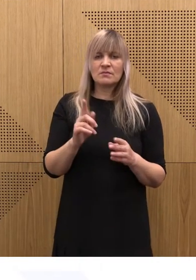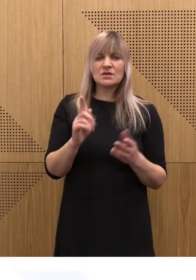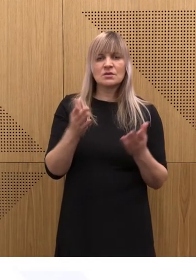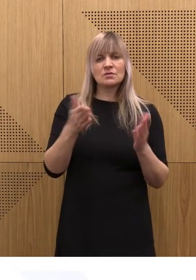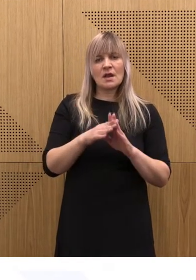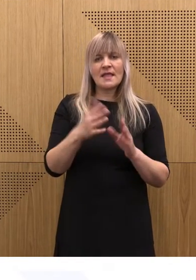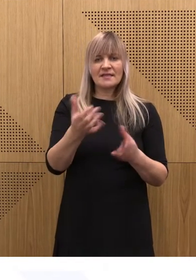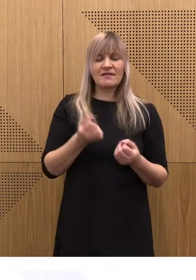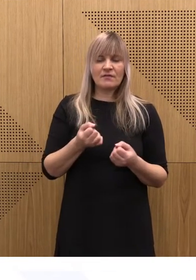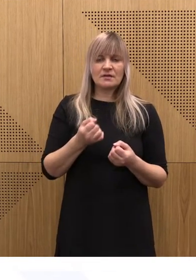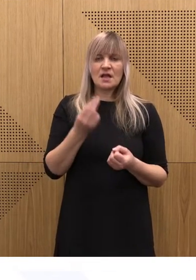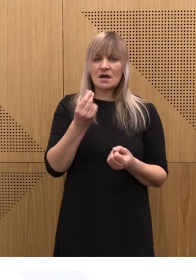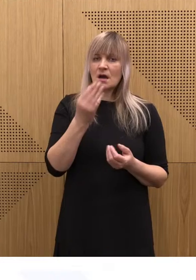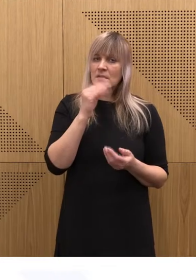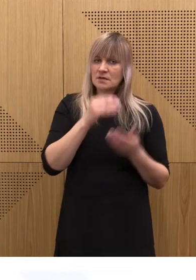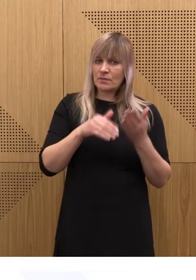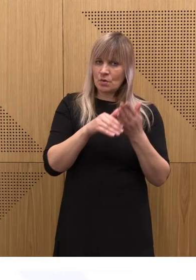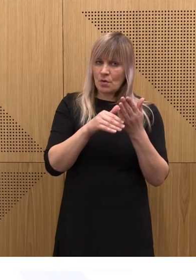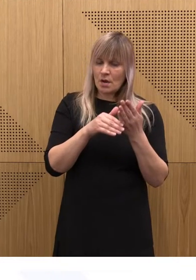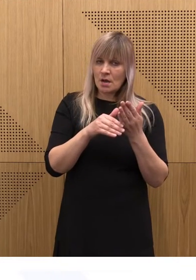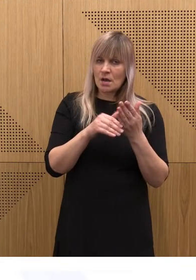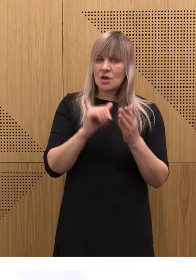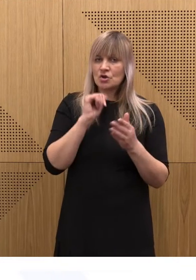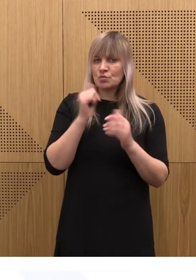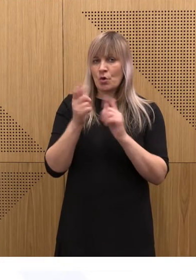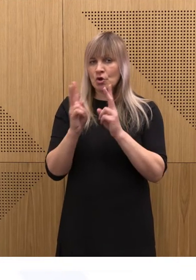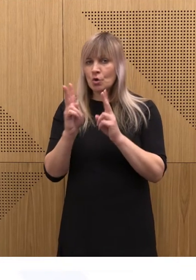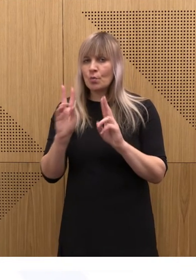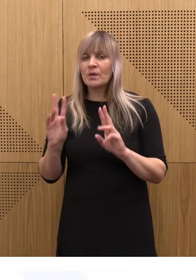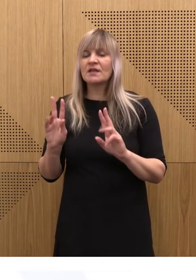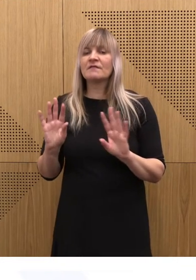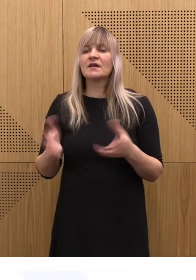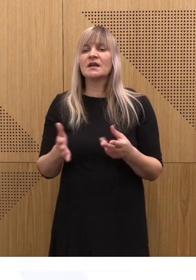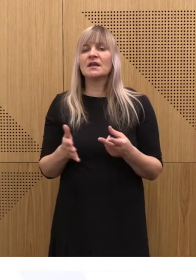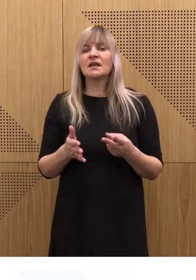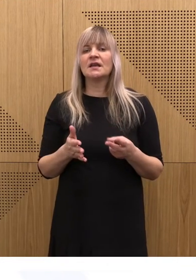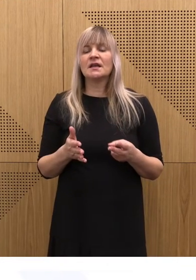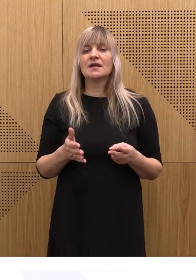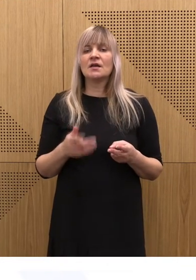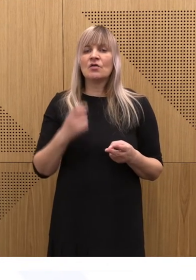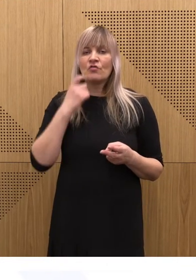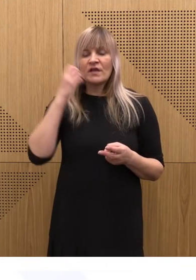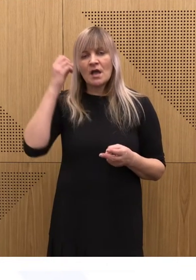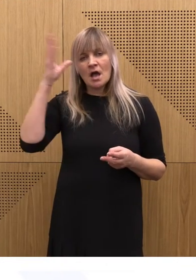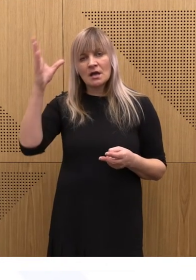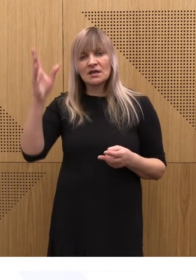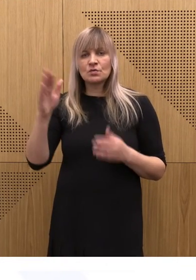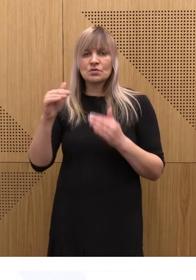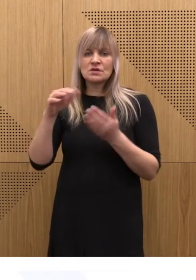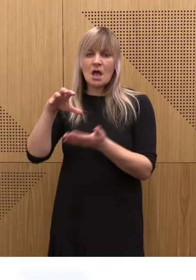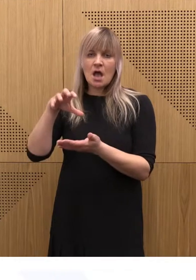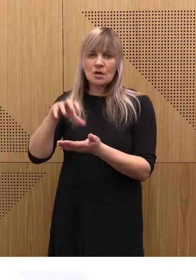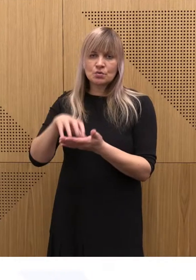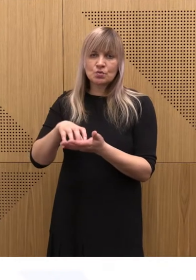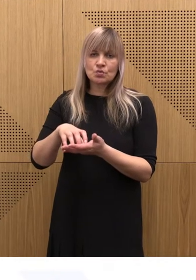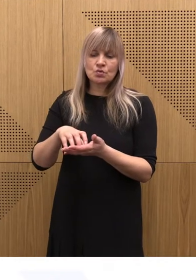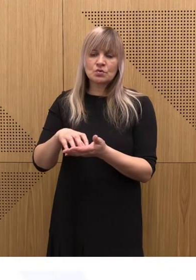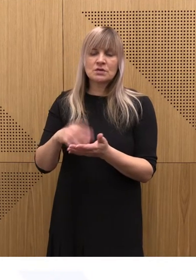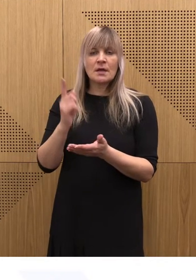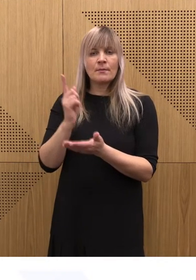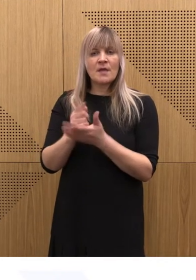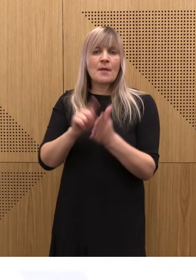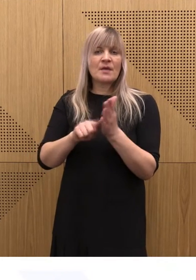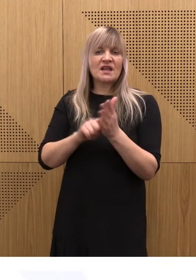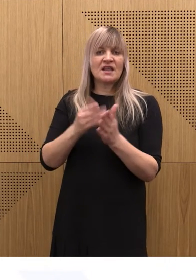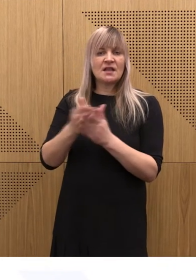saavad rahalist toetust? Kas need on spordiklubid, kas need on mingisugused huviharidust andvad asutused, kes peavad näiteks renti